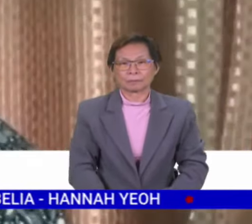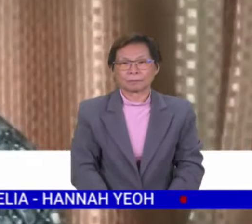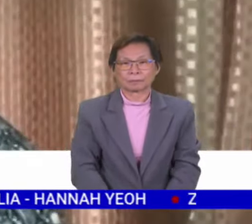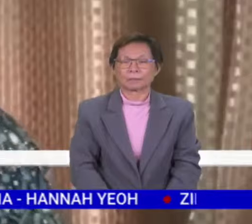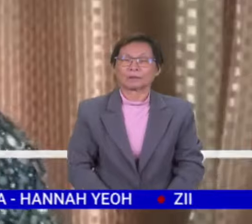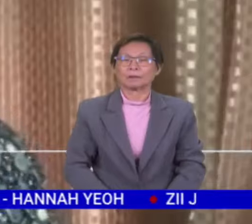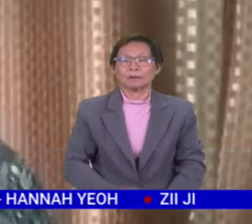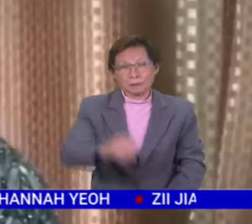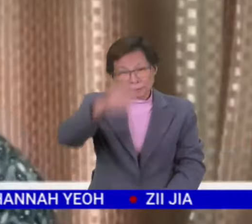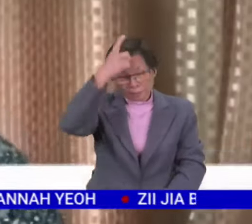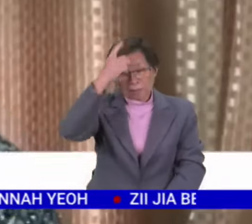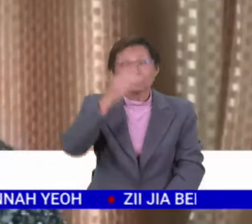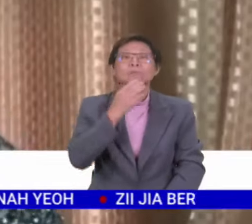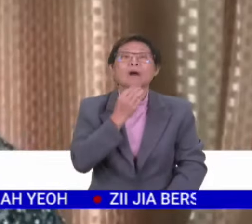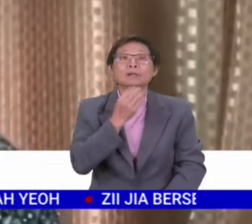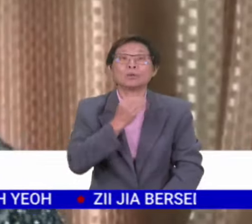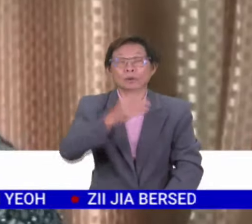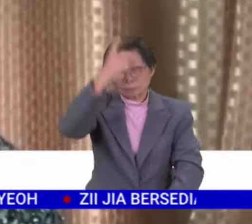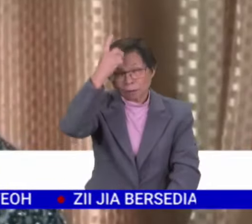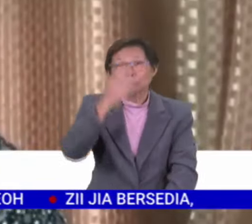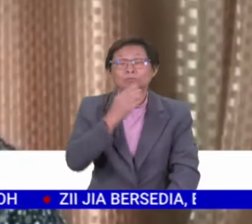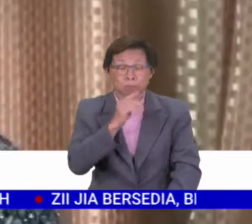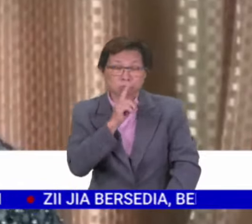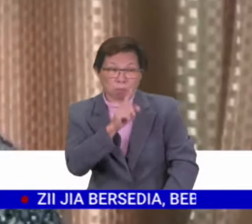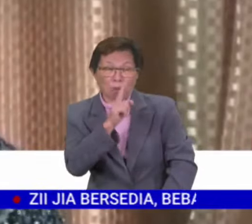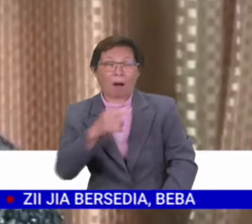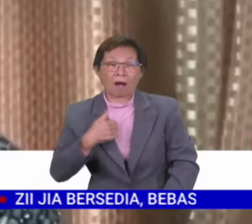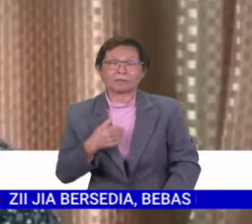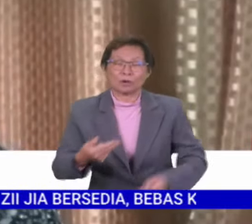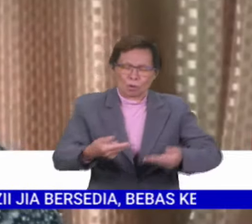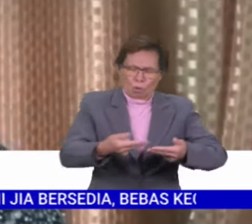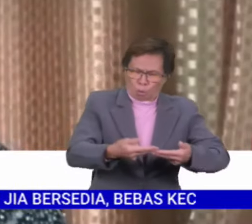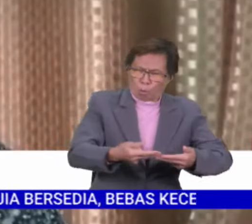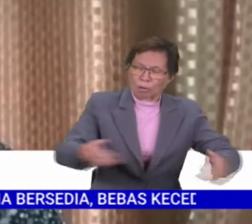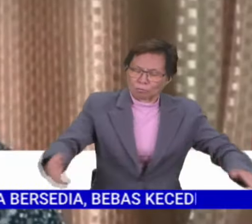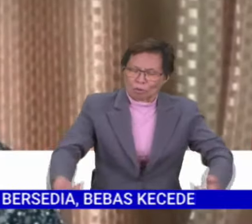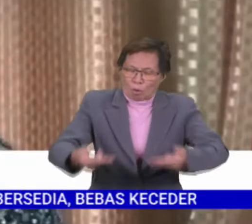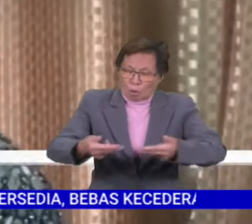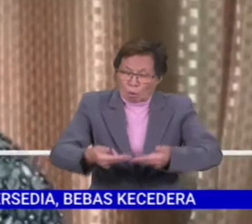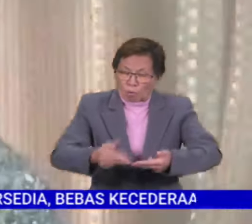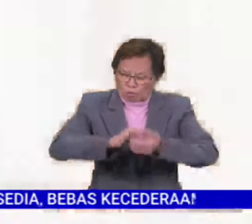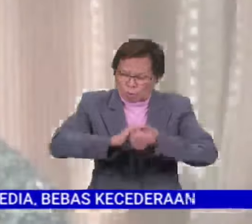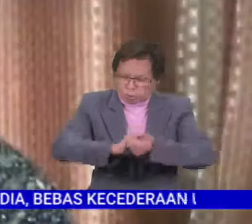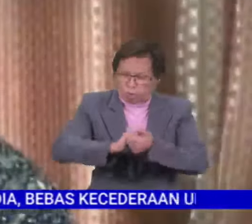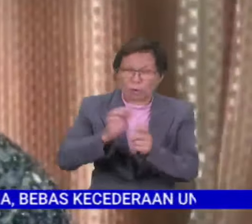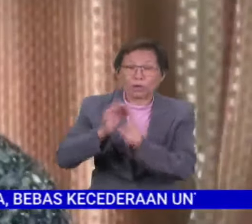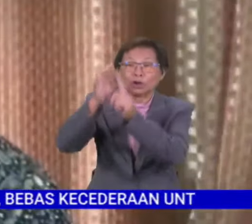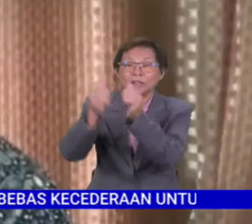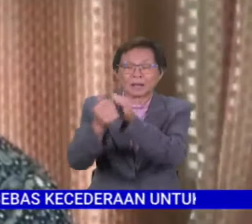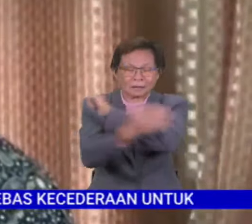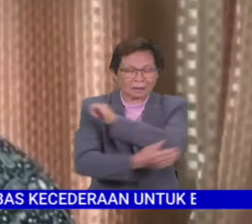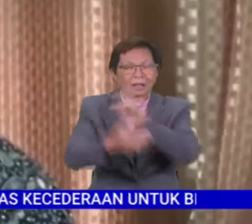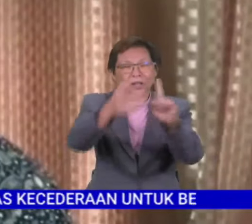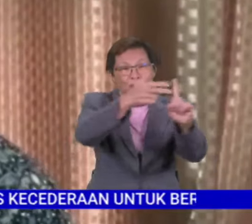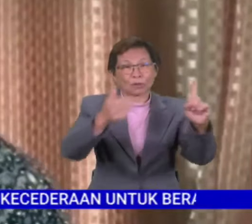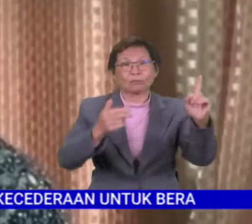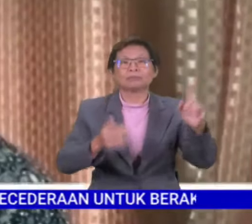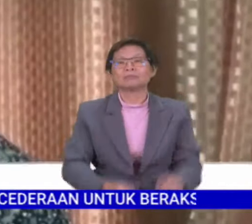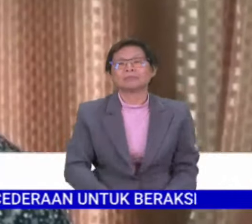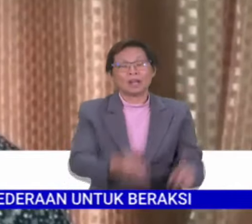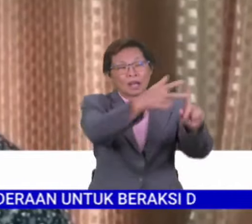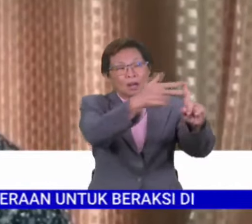Datuk Seri Anwar Ibrahim sememangnya mempunyai hubungan yang unik dengan negara Indonesia. Indonesia dan Malaysia